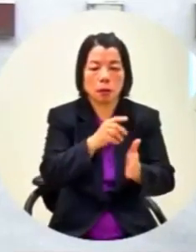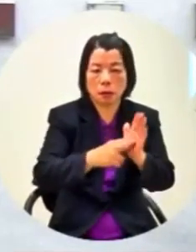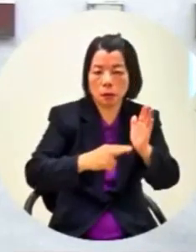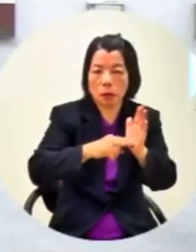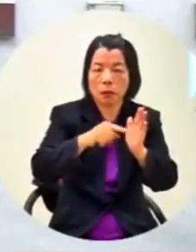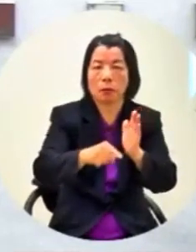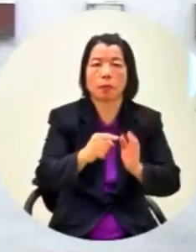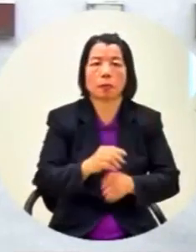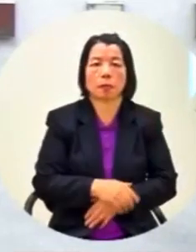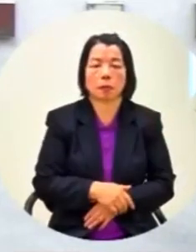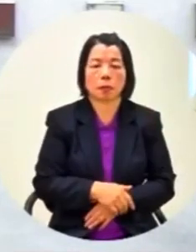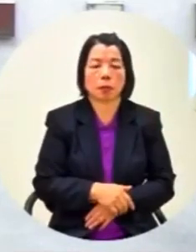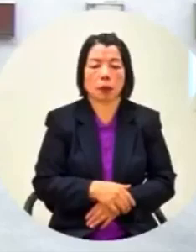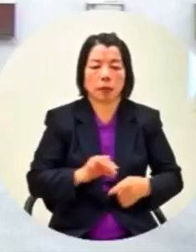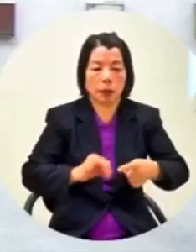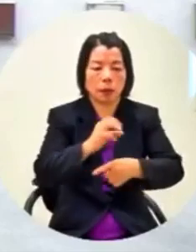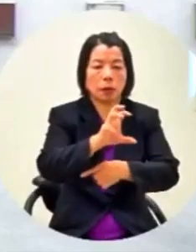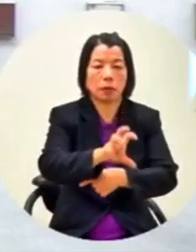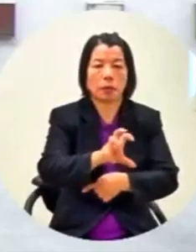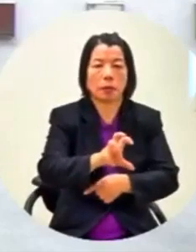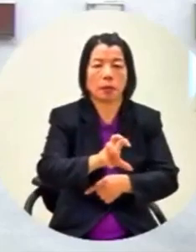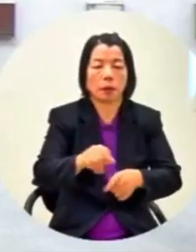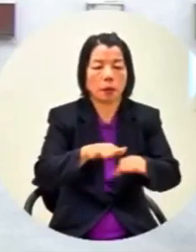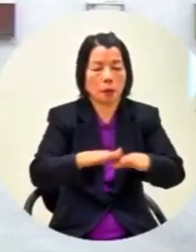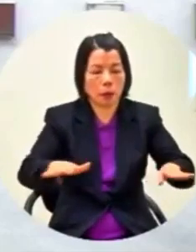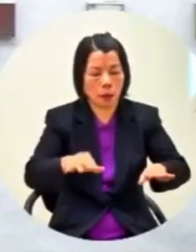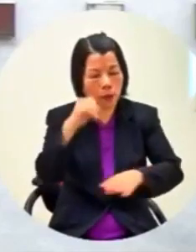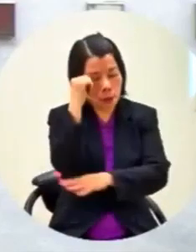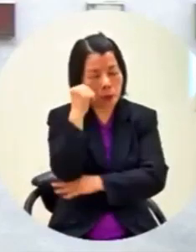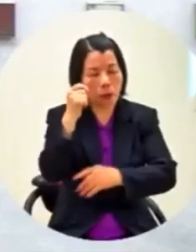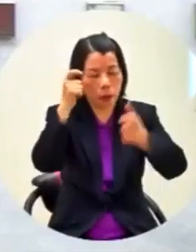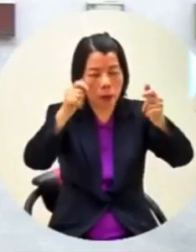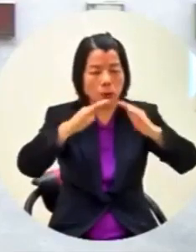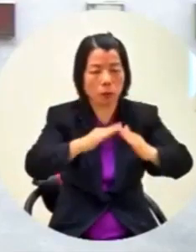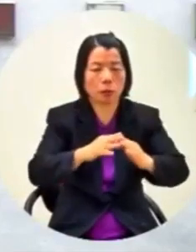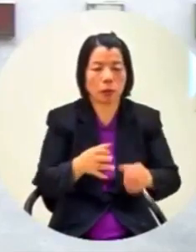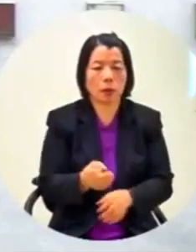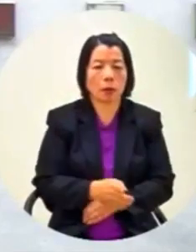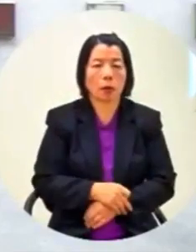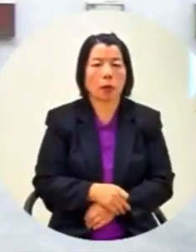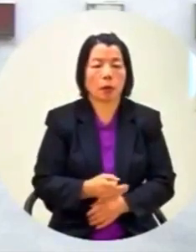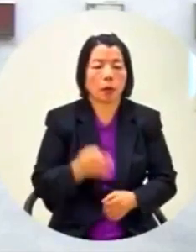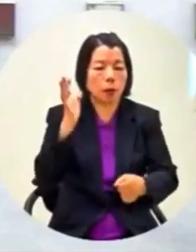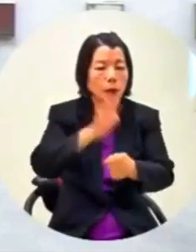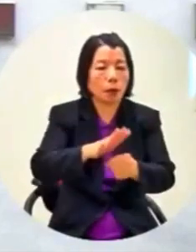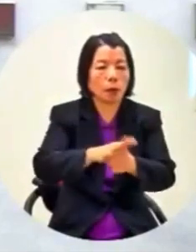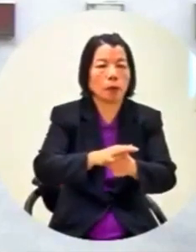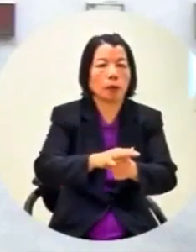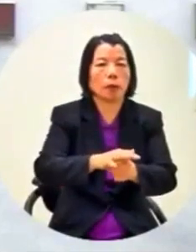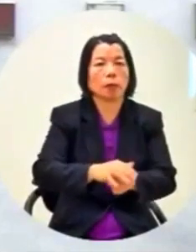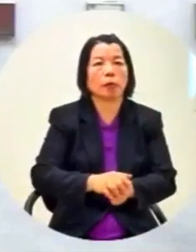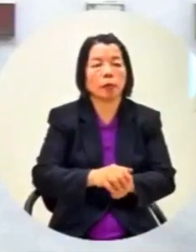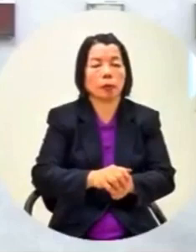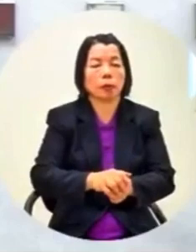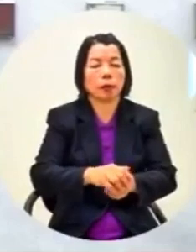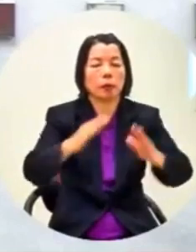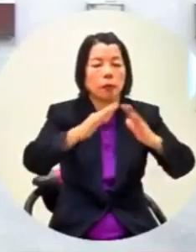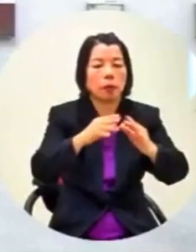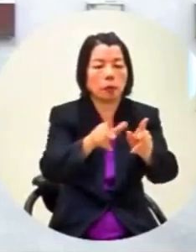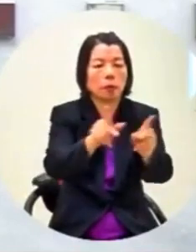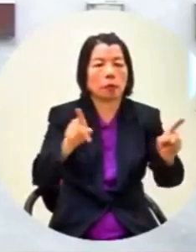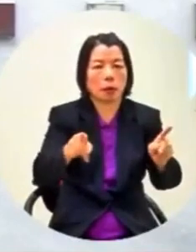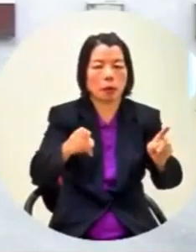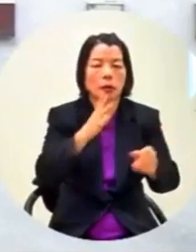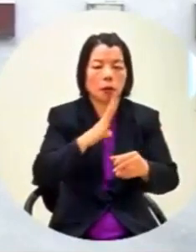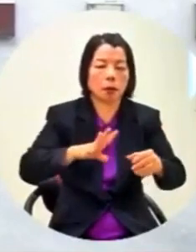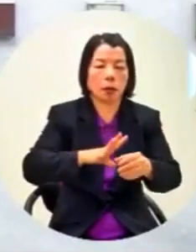成数80%的安居高雄优惠房贷方案，这是全国最长的一个，提供